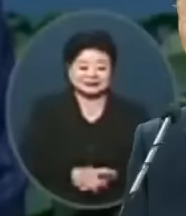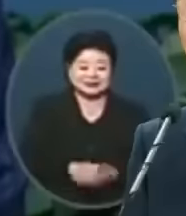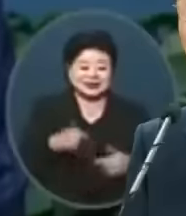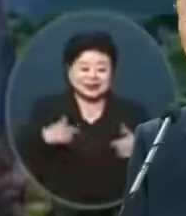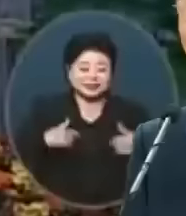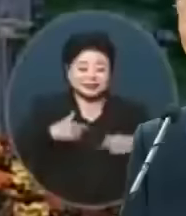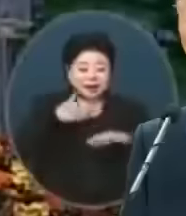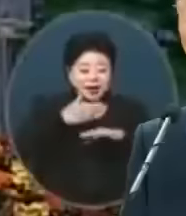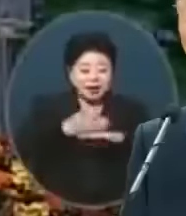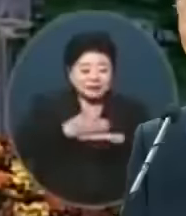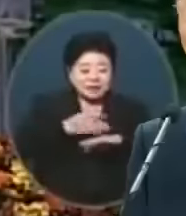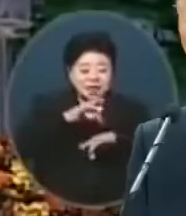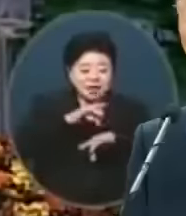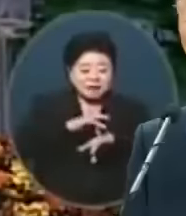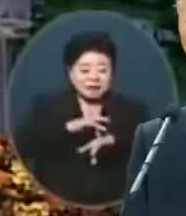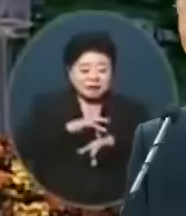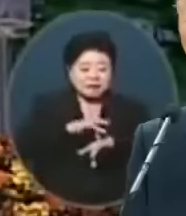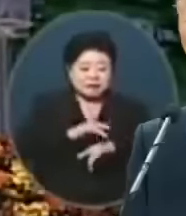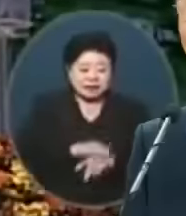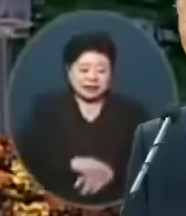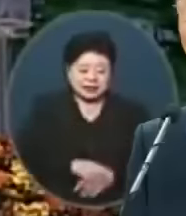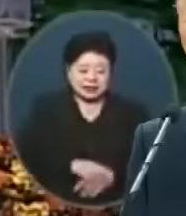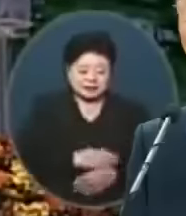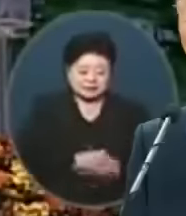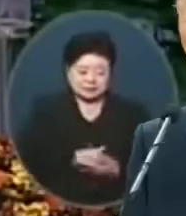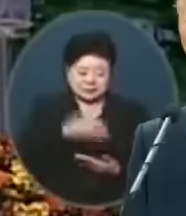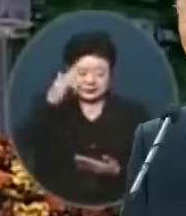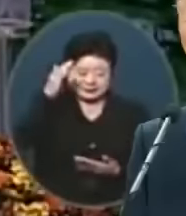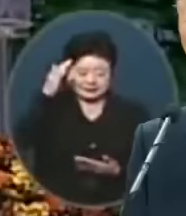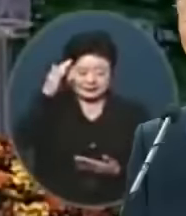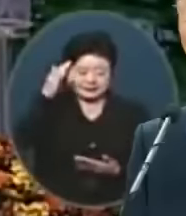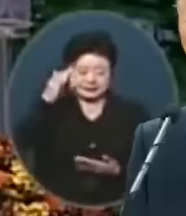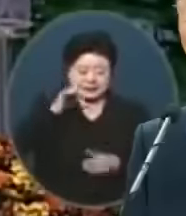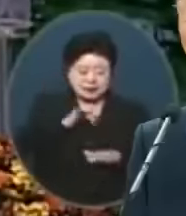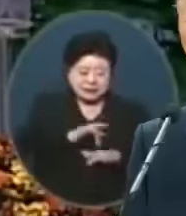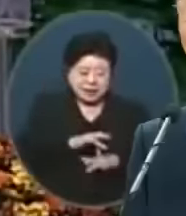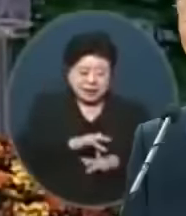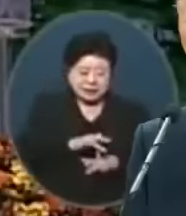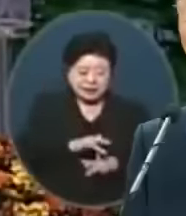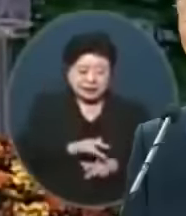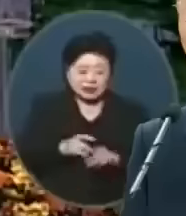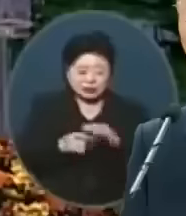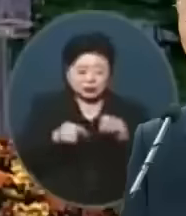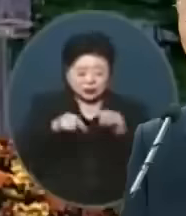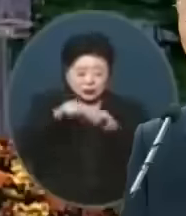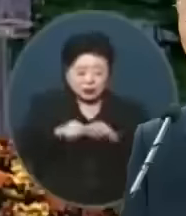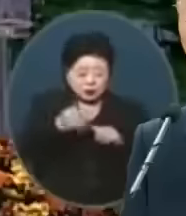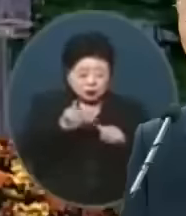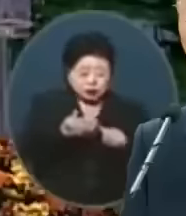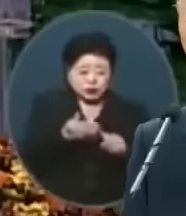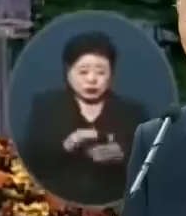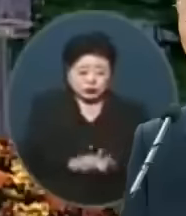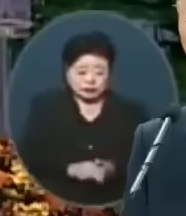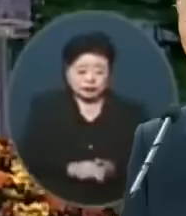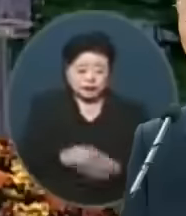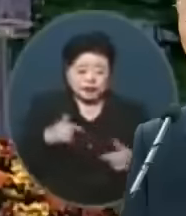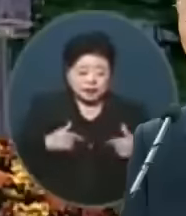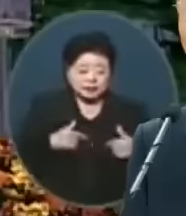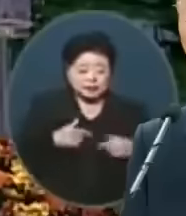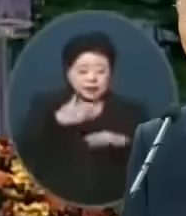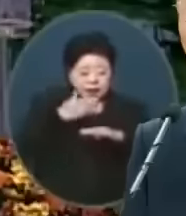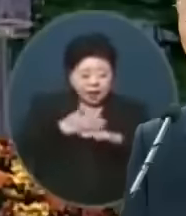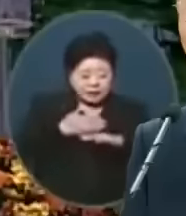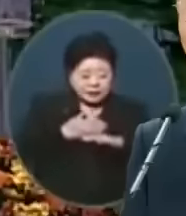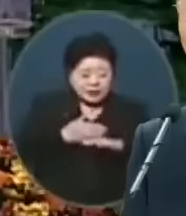기쁨과 감사는 마귀의 역사를 근본적으로 물리칩니다. 마귀가 아무리 우리를 도둑질하고 죽이고 멸망시키려고 해도 기쁨과